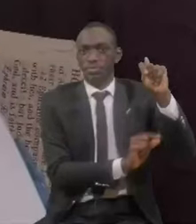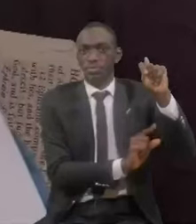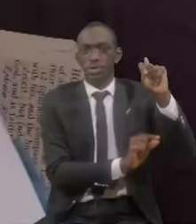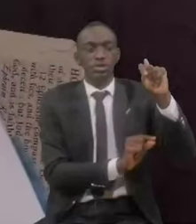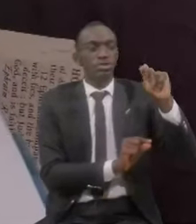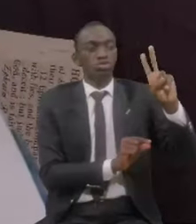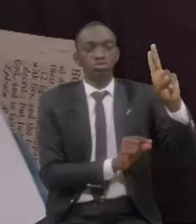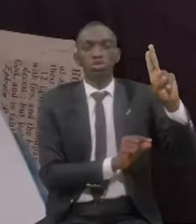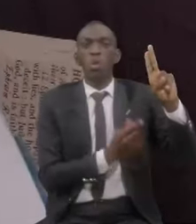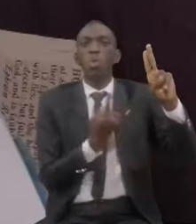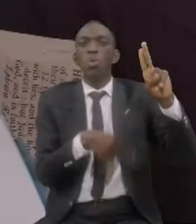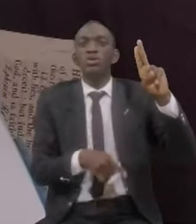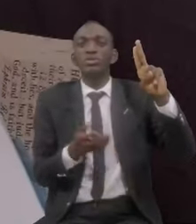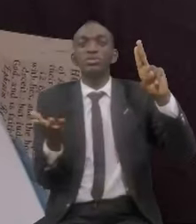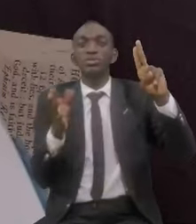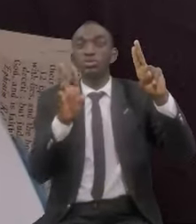U, c'est quel numéro?